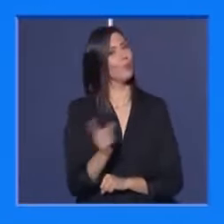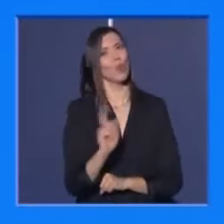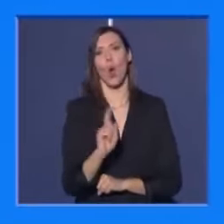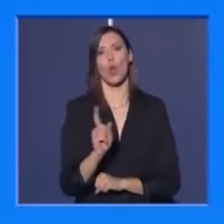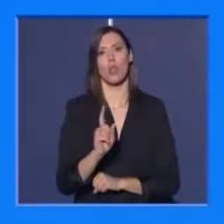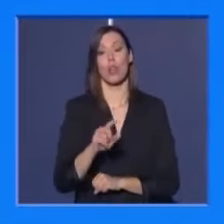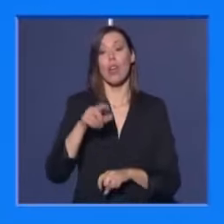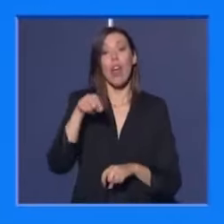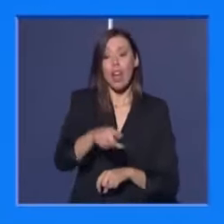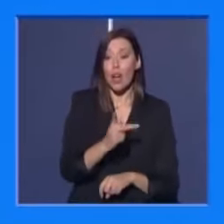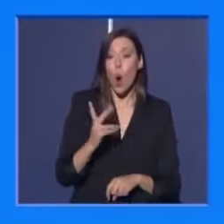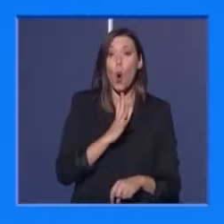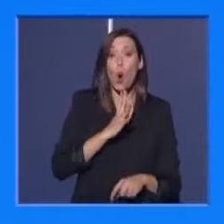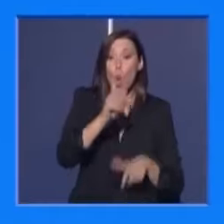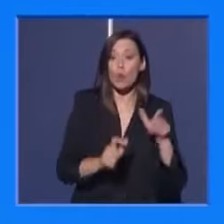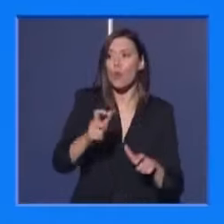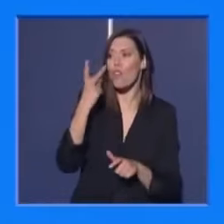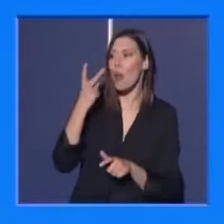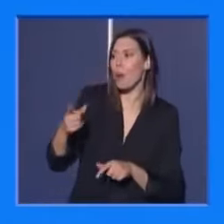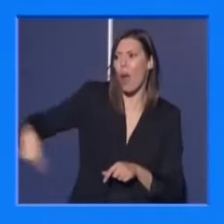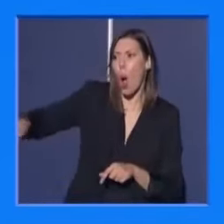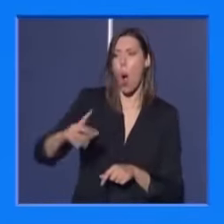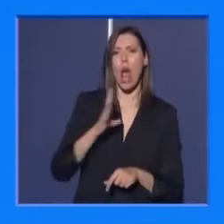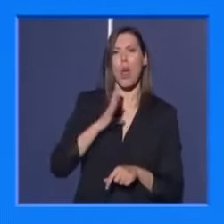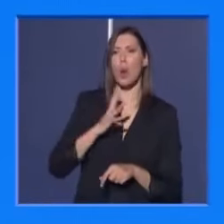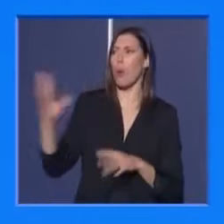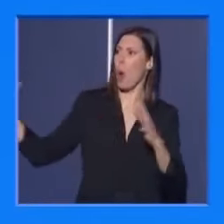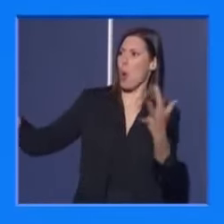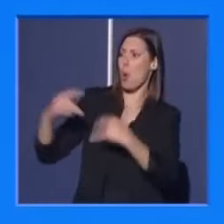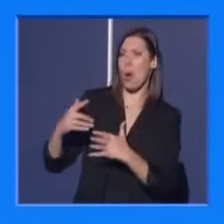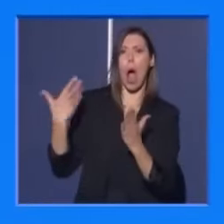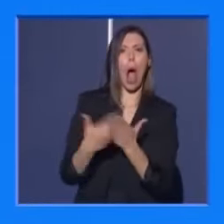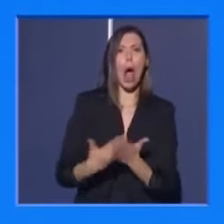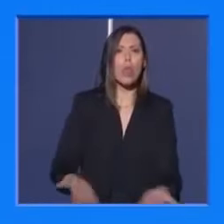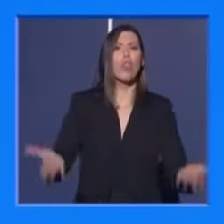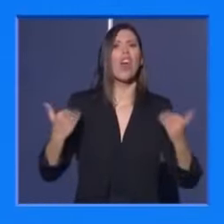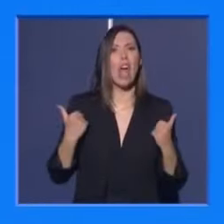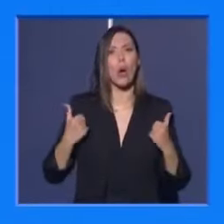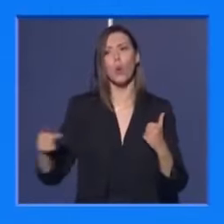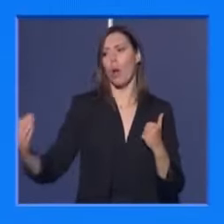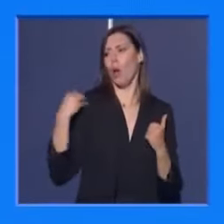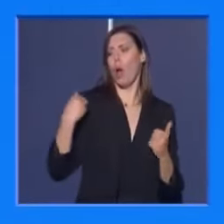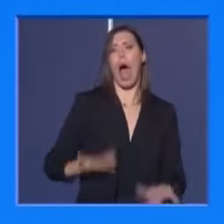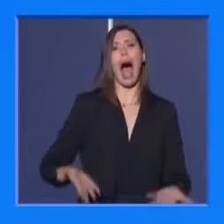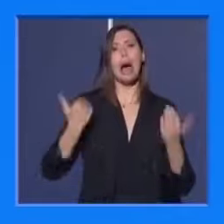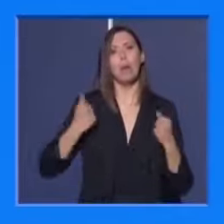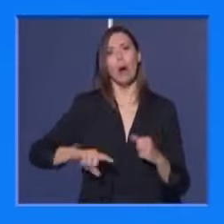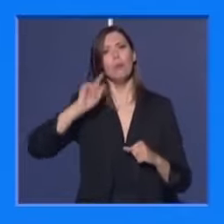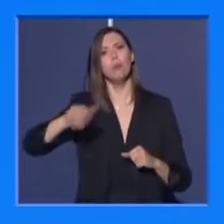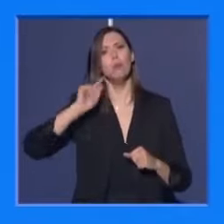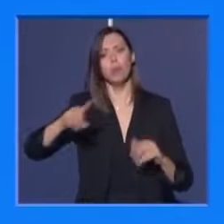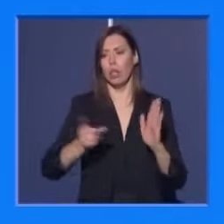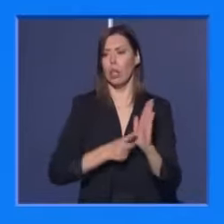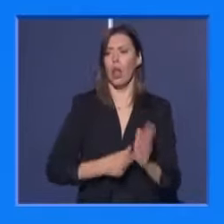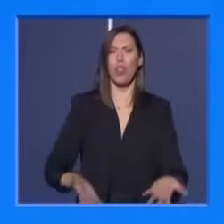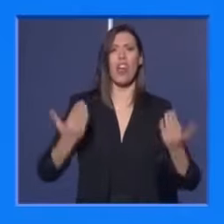χωρίς άδεια, χωρίς να ρωτήσουν κανένα, που δεν υπάγονται στους νόμους της χώρας, στον έλεγχο των αρχών και που δεν ξέρουμε καν